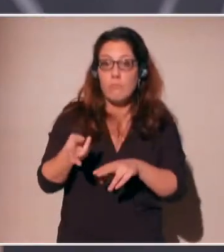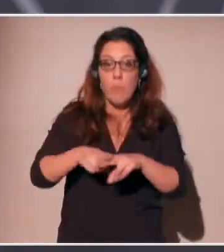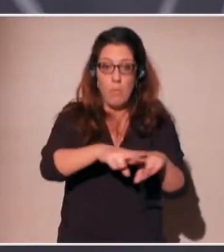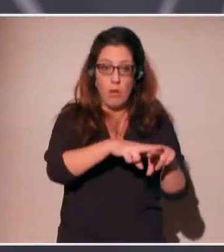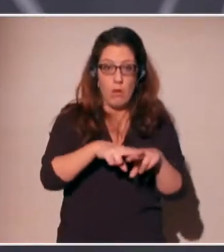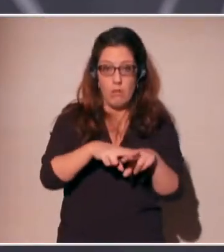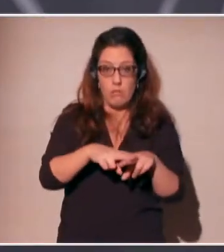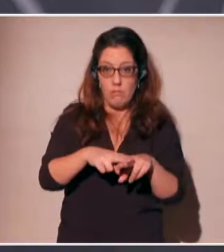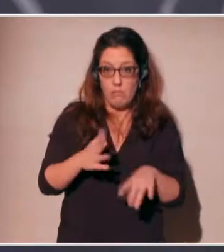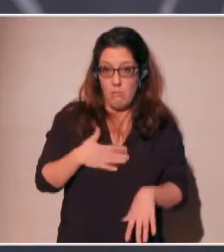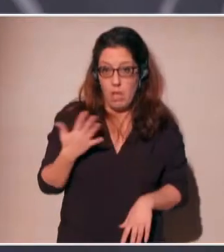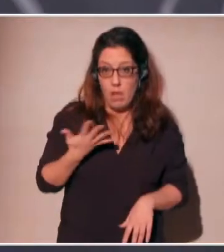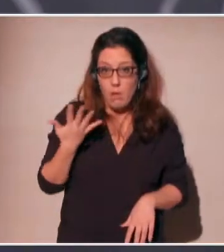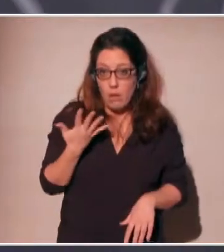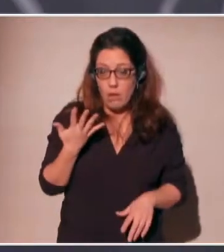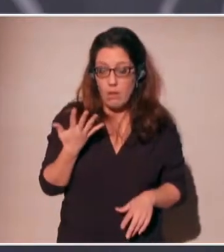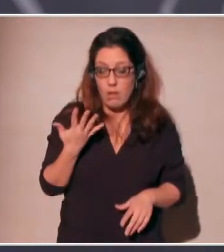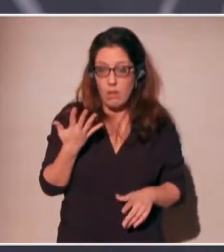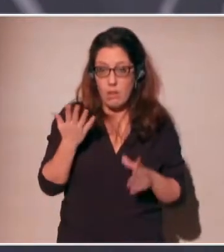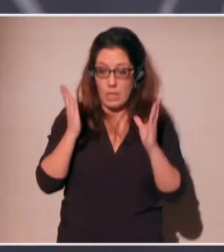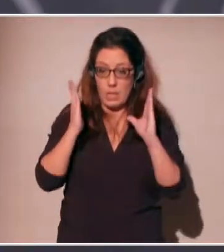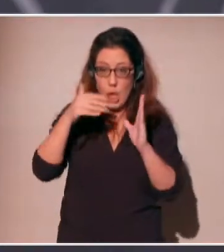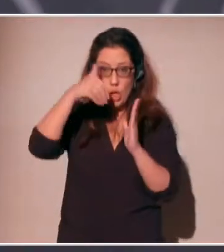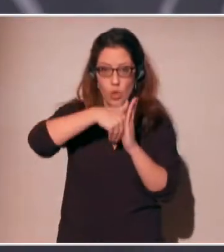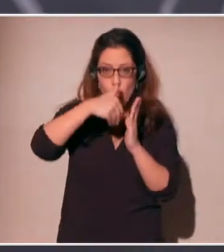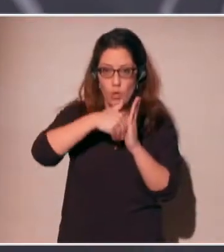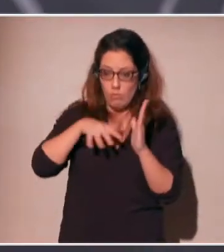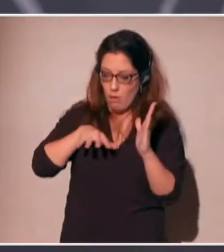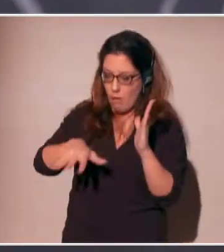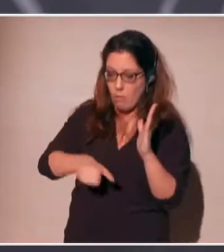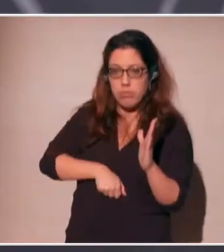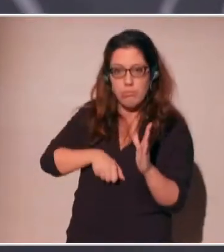ce sont des infections dans les hôpitaux,